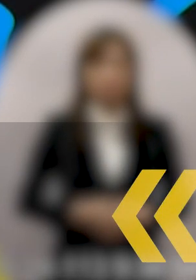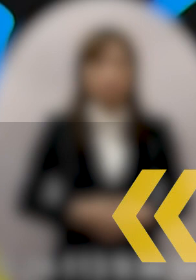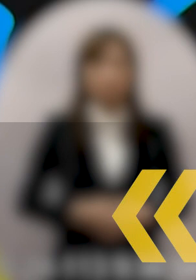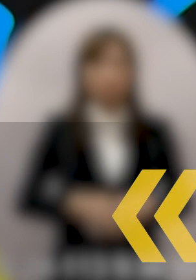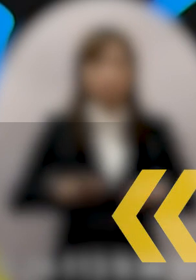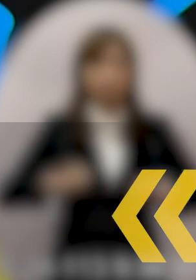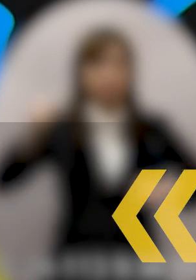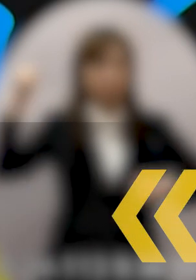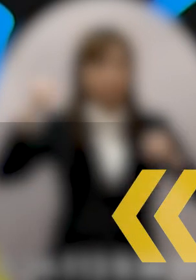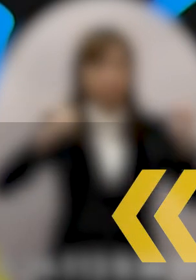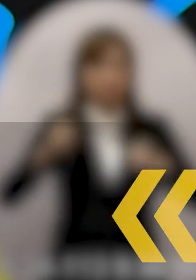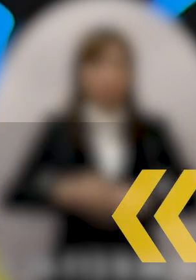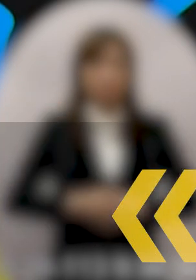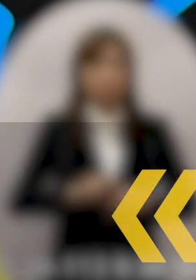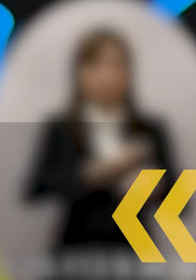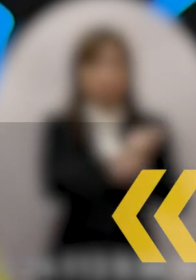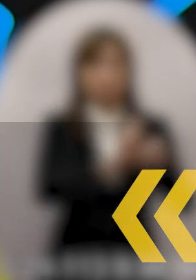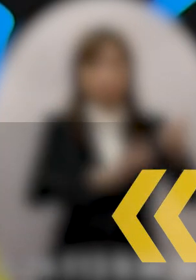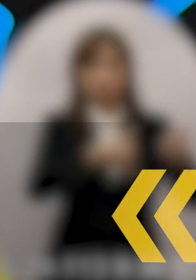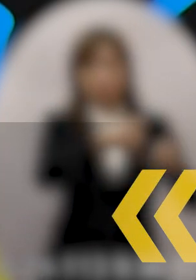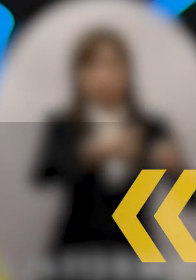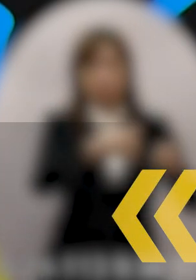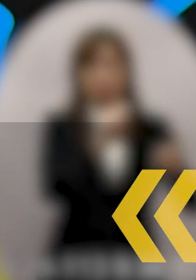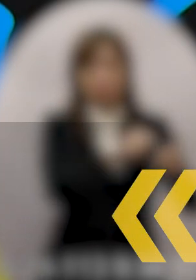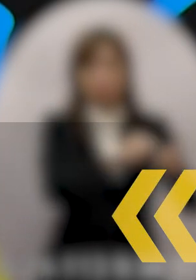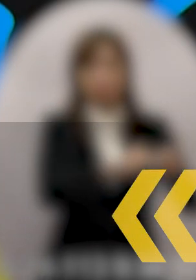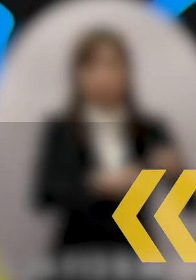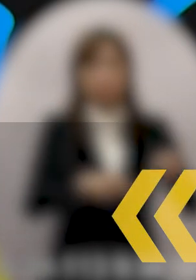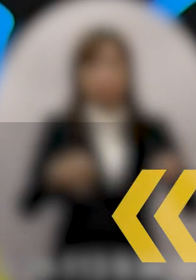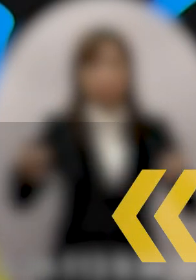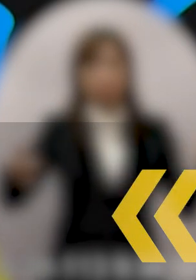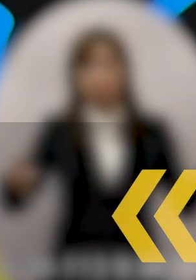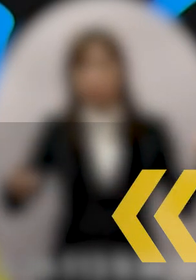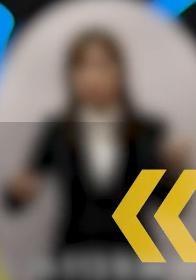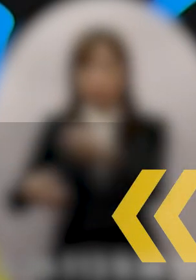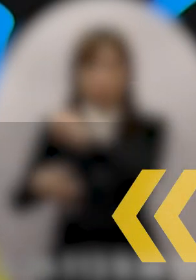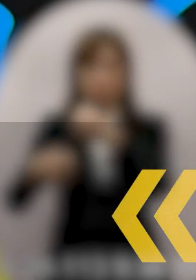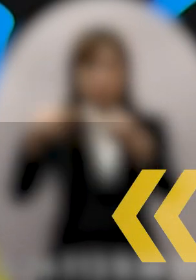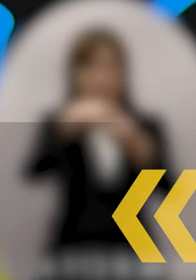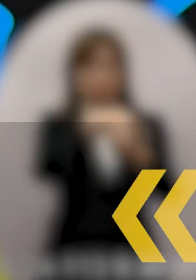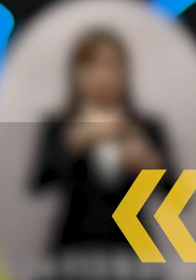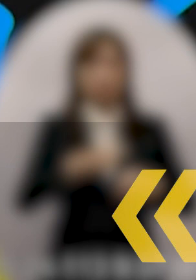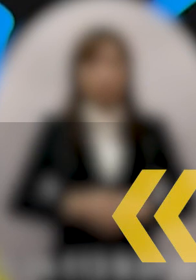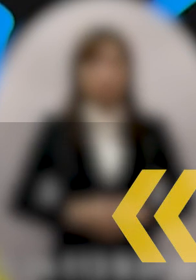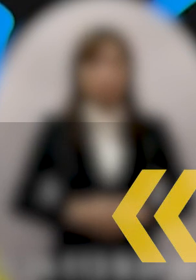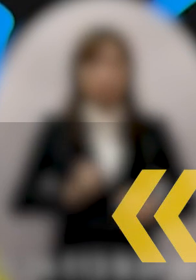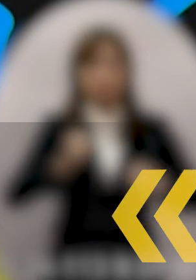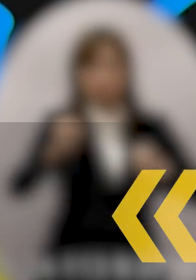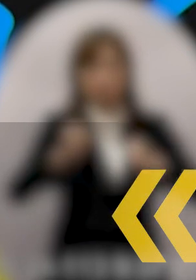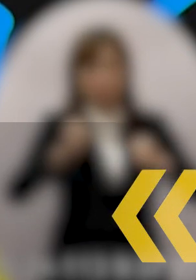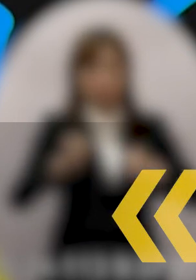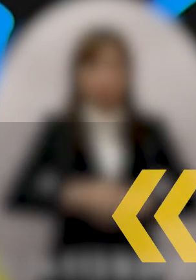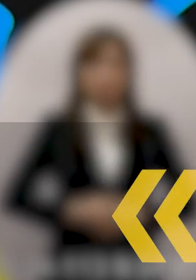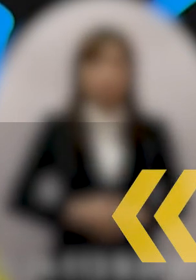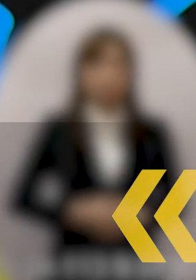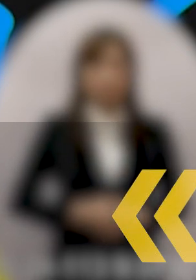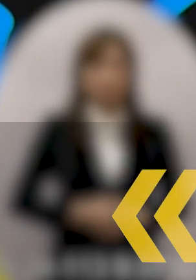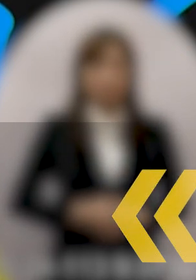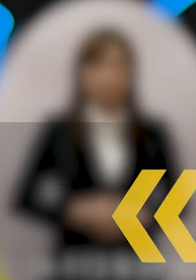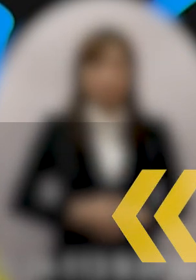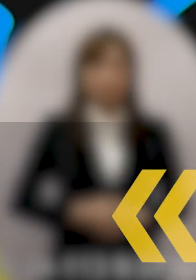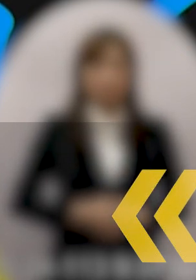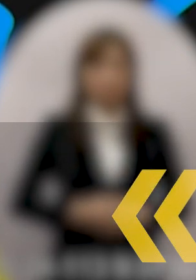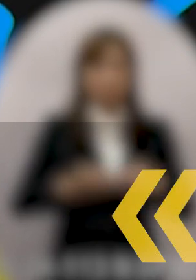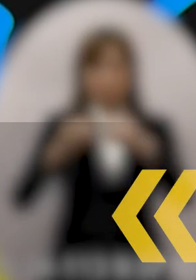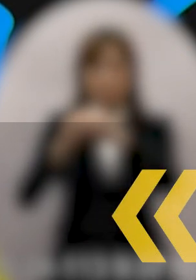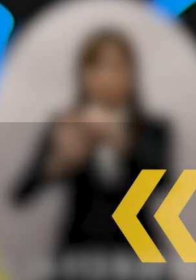上，林淑芬委员一拳挥出了台湾拳击的未来。你看，麦